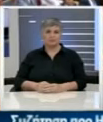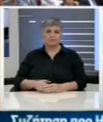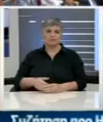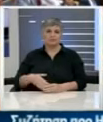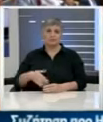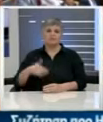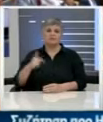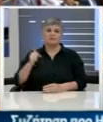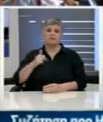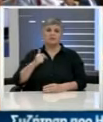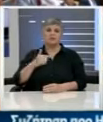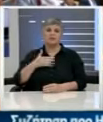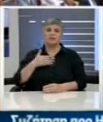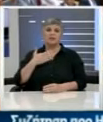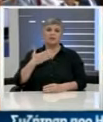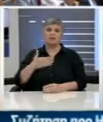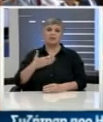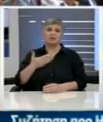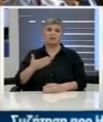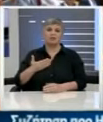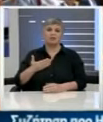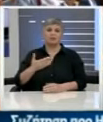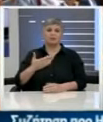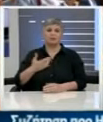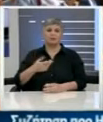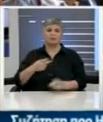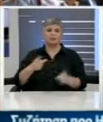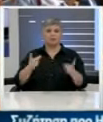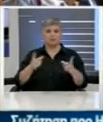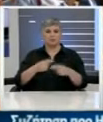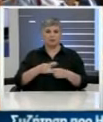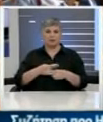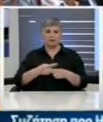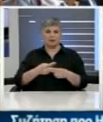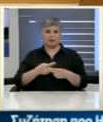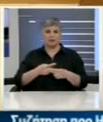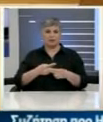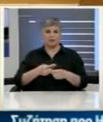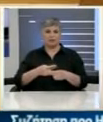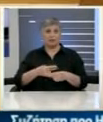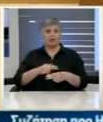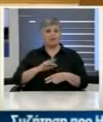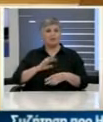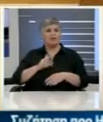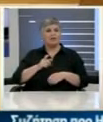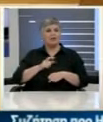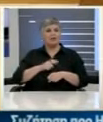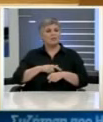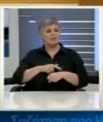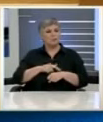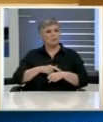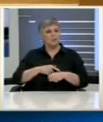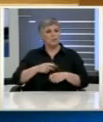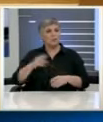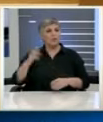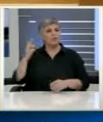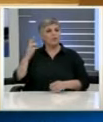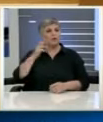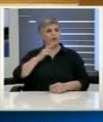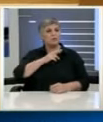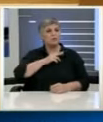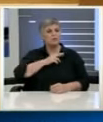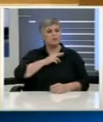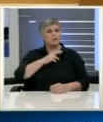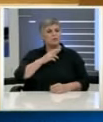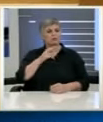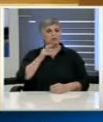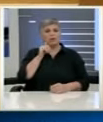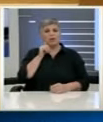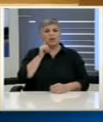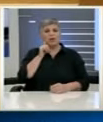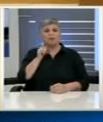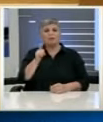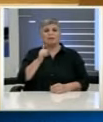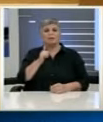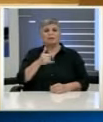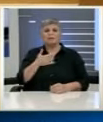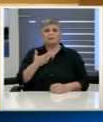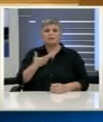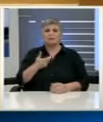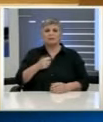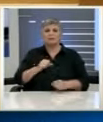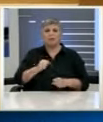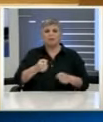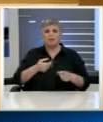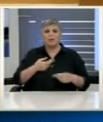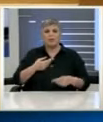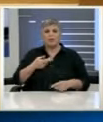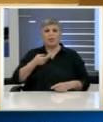έχ έλα είναι γνωστά έχουμε ένα πρωθυπουργό ο οποίος μονίμως ψάχνει να βρει δικαιολογίες για όλα εσείς